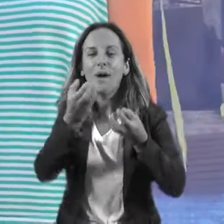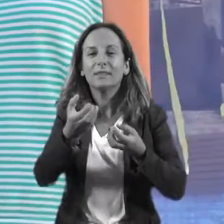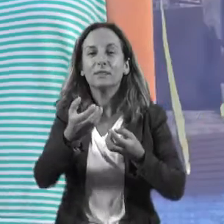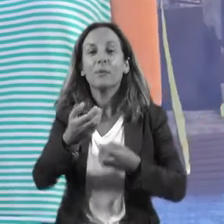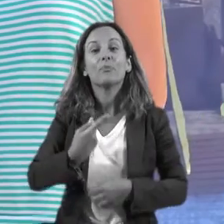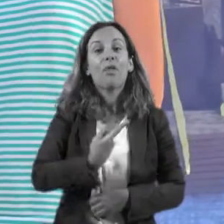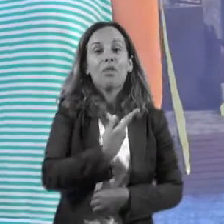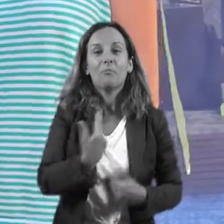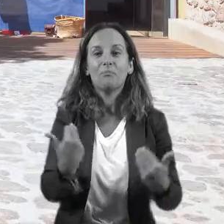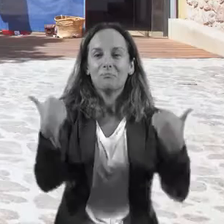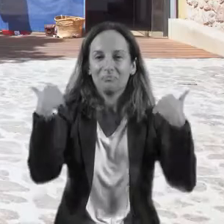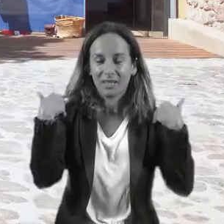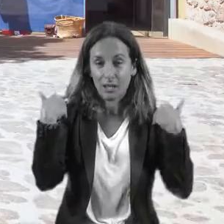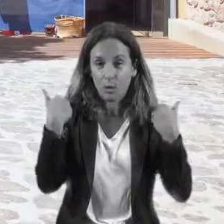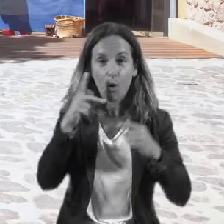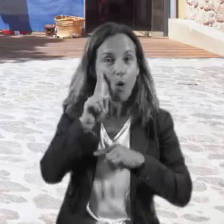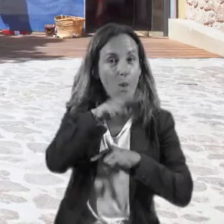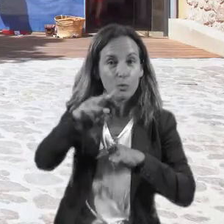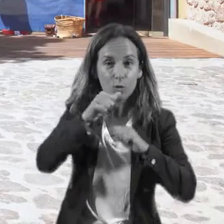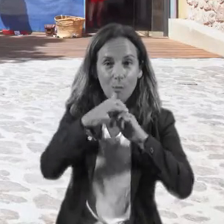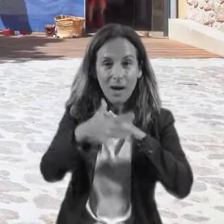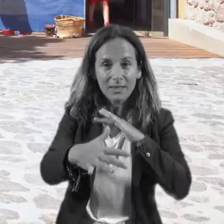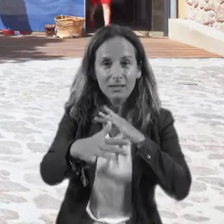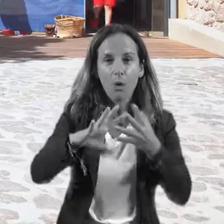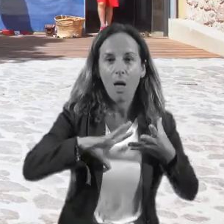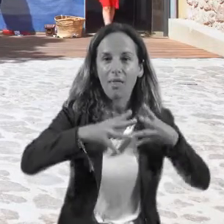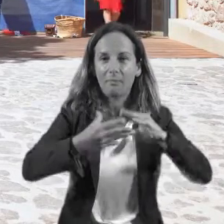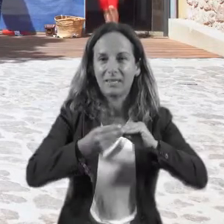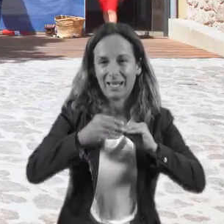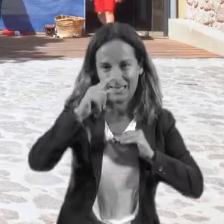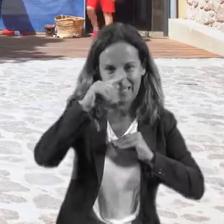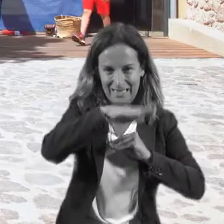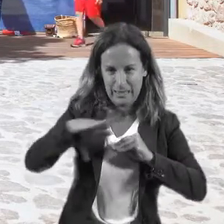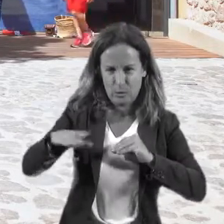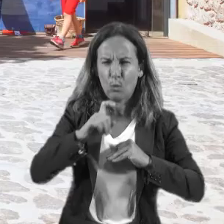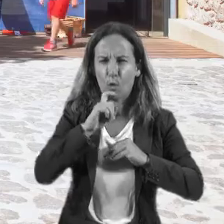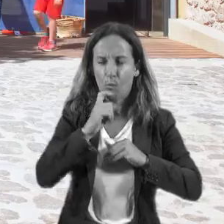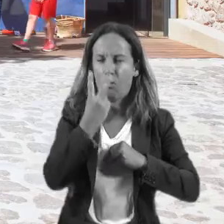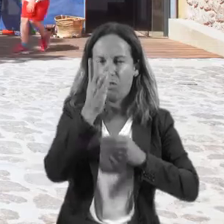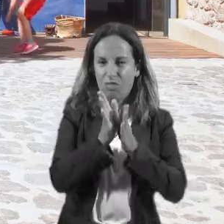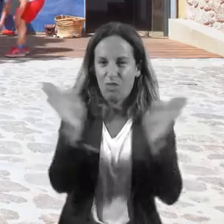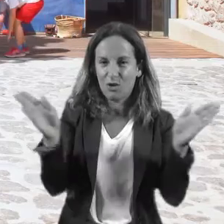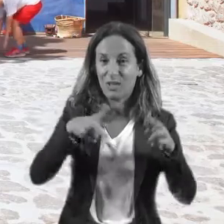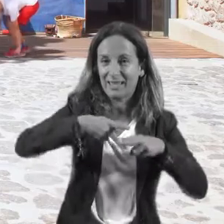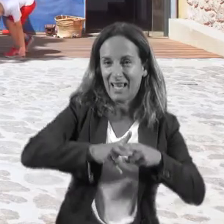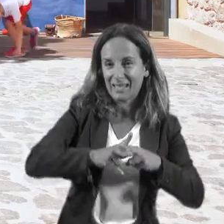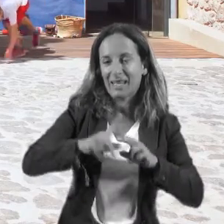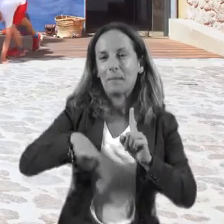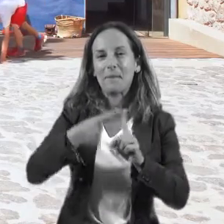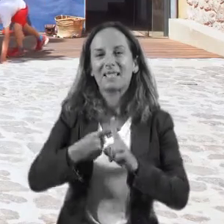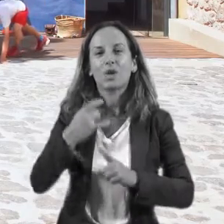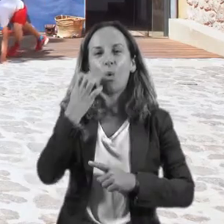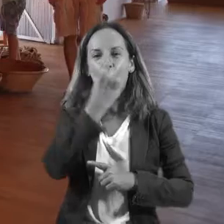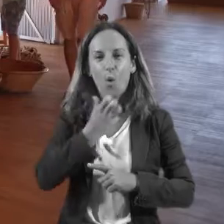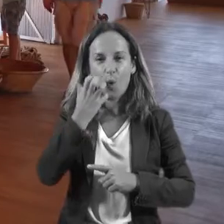Museu Marítim per fer un conte adaptat en els continguts que té el museu per infants, i també feim un taller.